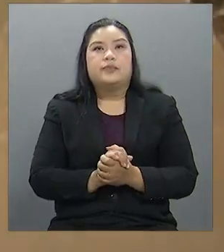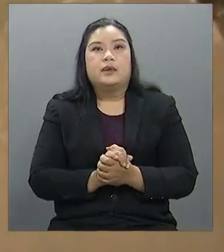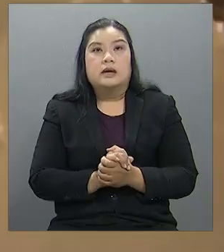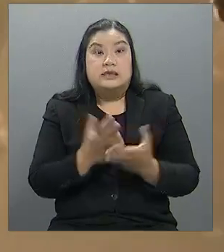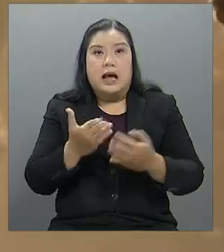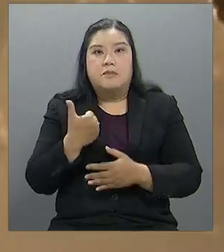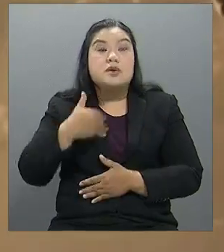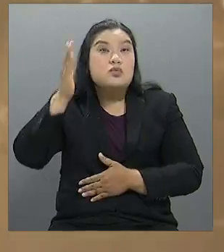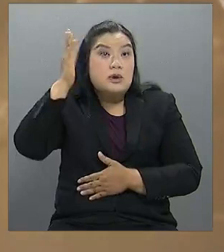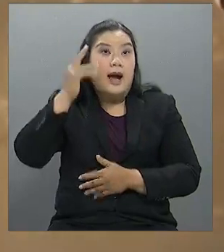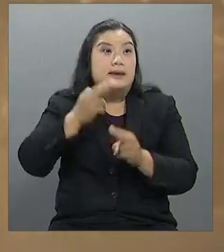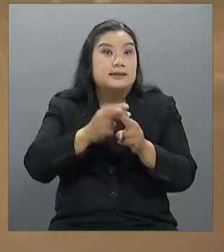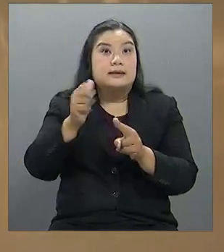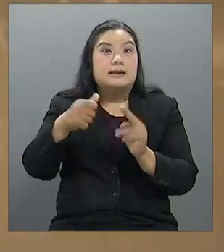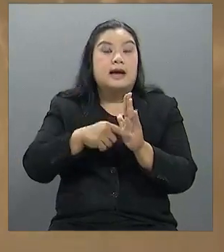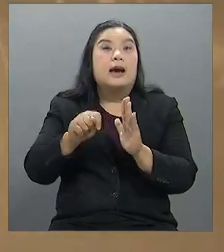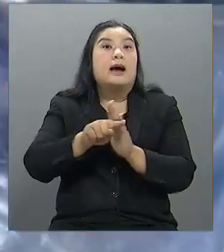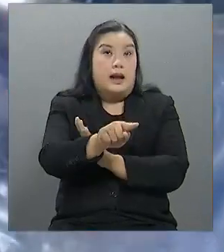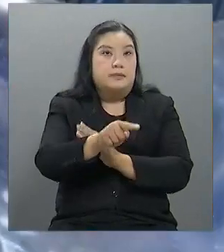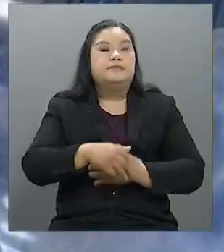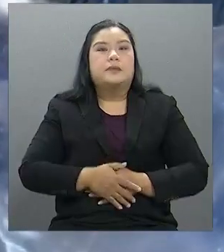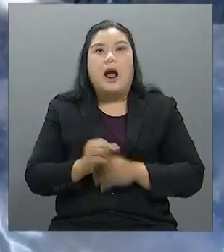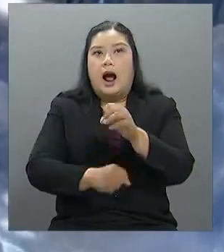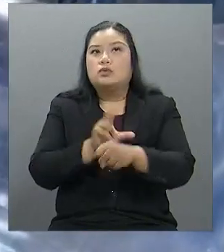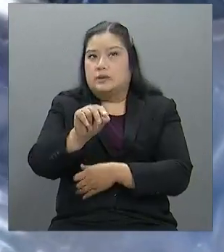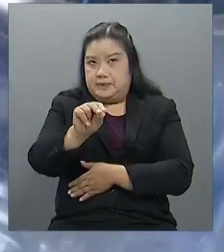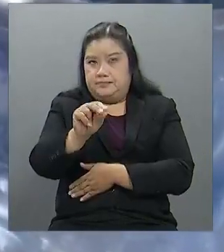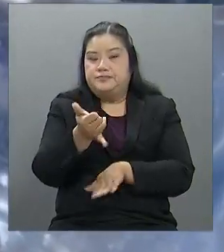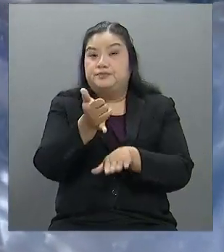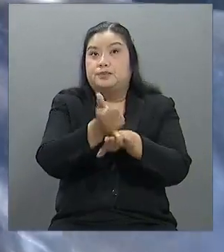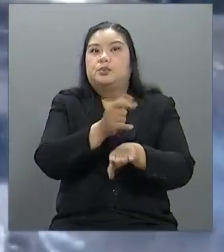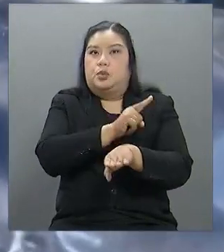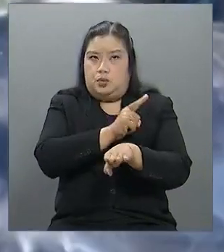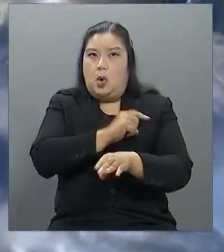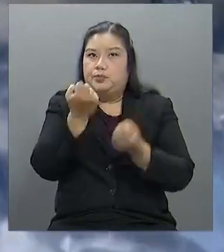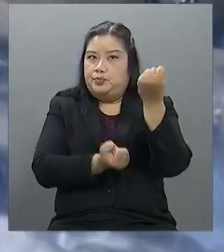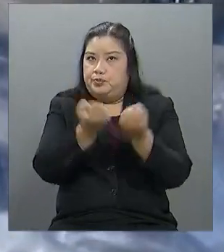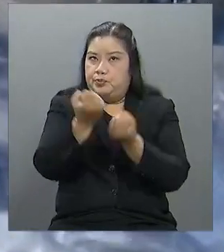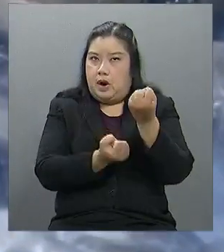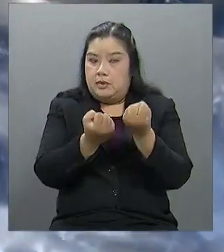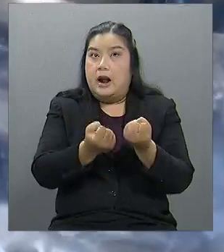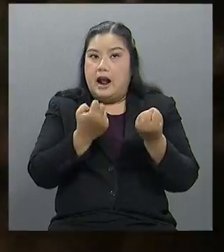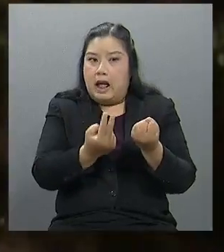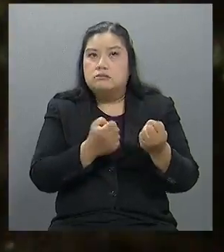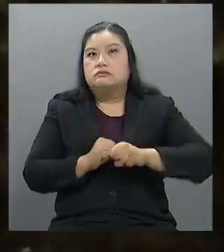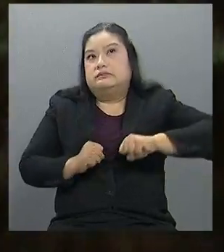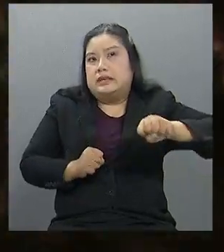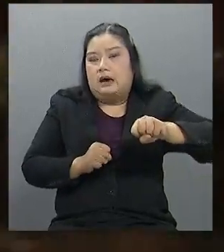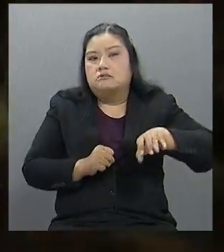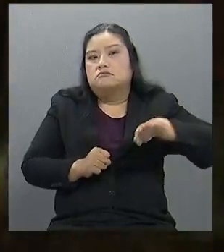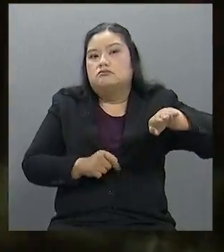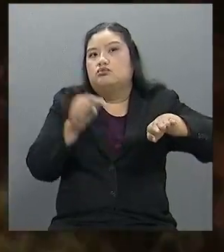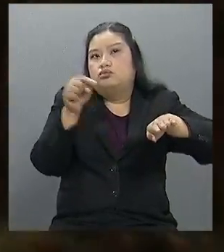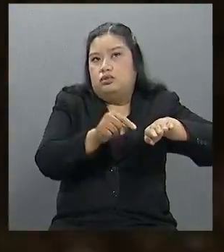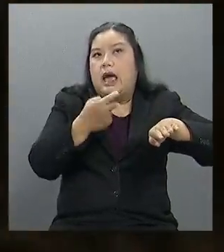ต์แต้มคอนบุรีค่ะอายุ30ปีก็เป็นผู้ขับขี่นะคะแล้วก็จอดรถอยู่ไหล่ทางด้านซ้ายบริเวณกระจกน